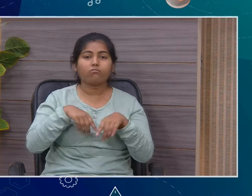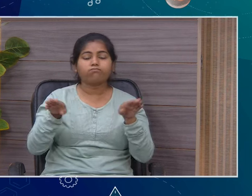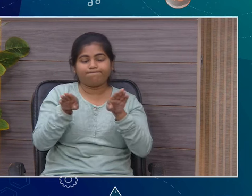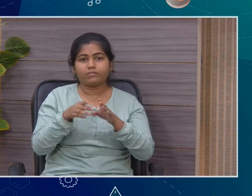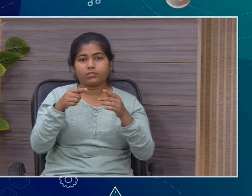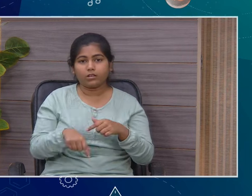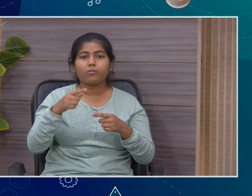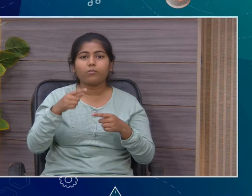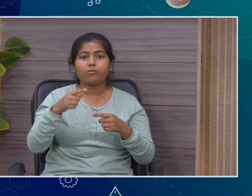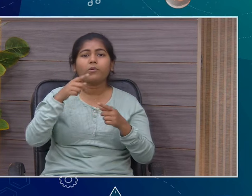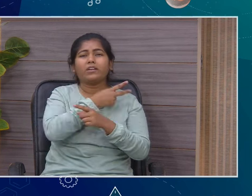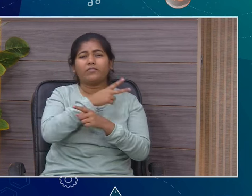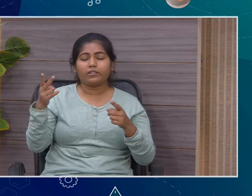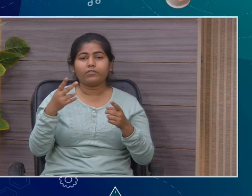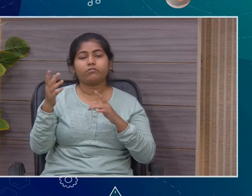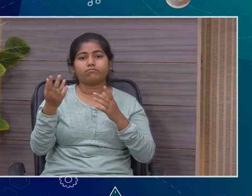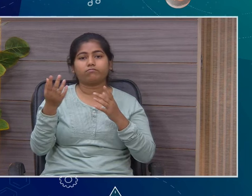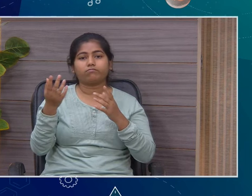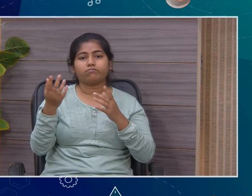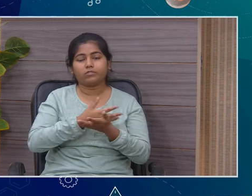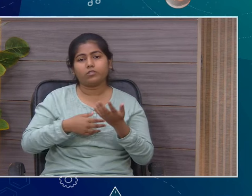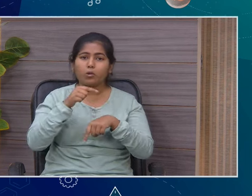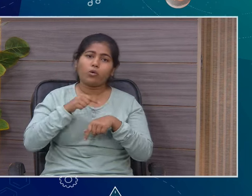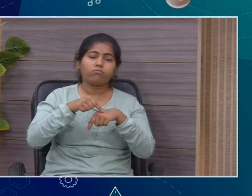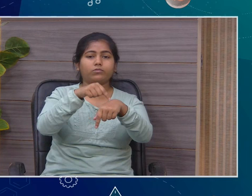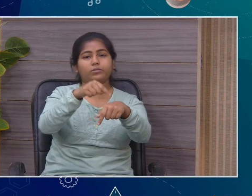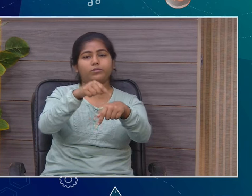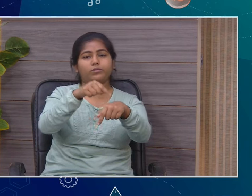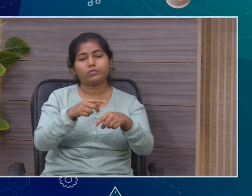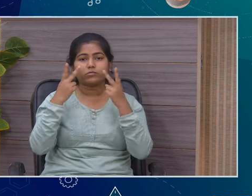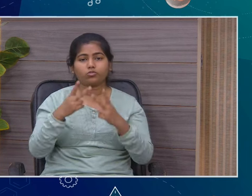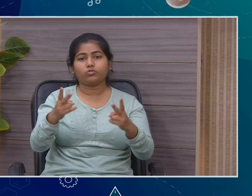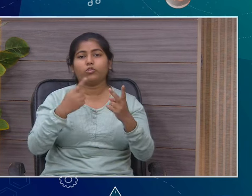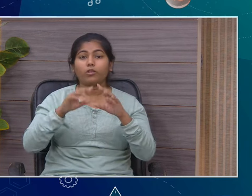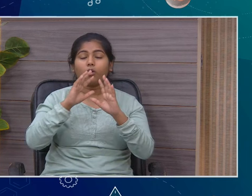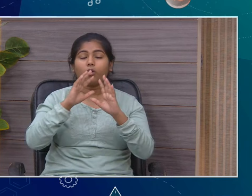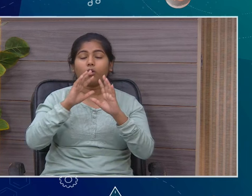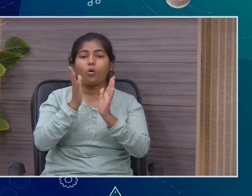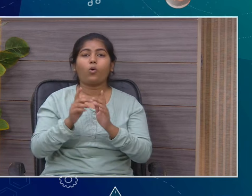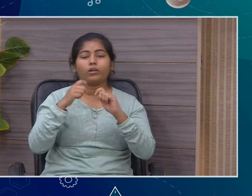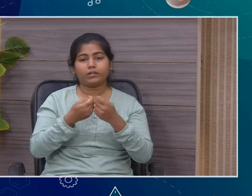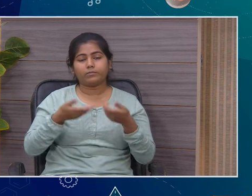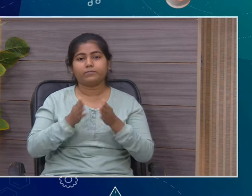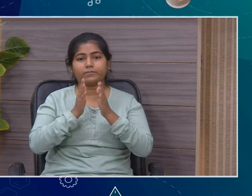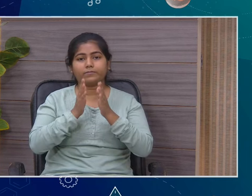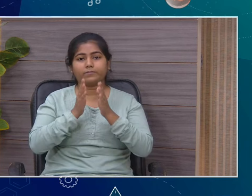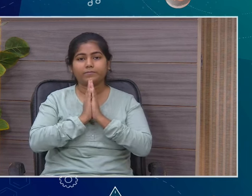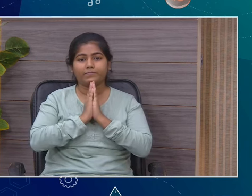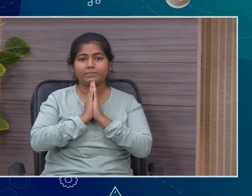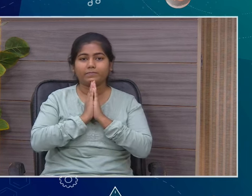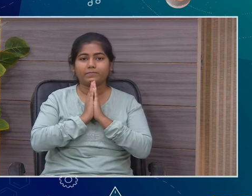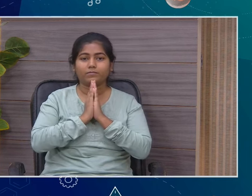ओर है। आप हमारे तमाम सेशंस के लिए जुड़े रहिए, वो अपने निर्धारित समय पर प्रसारित किए जाएंगे। फिलहाल मुझे और मेरी पूरी टीम को दीजिए इजाजत, नमस्कार।